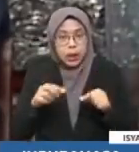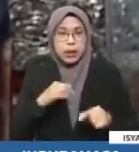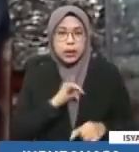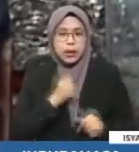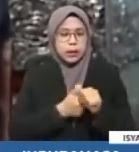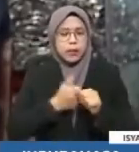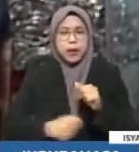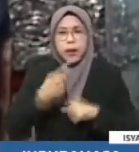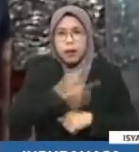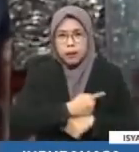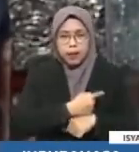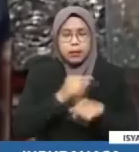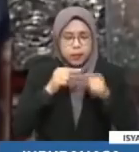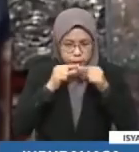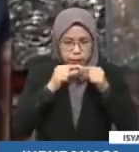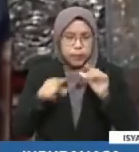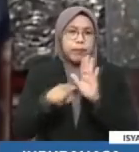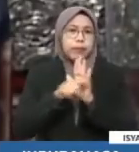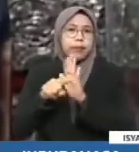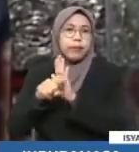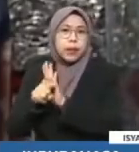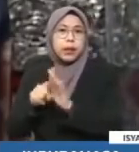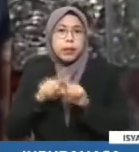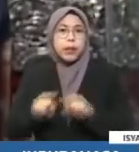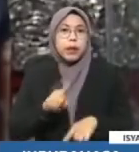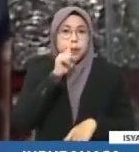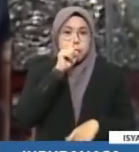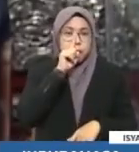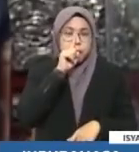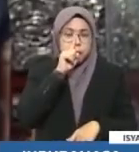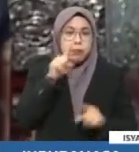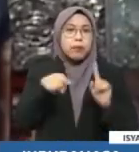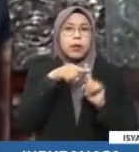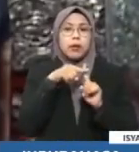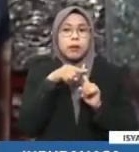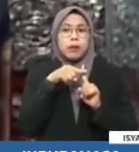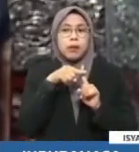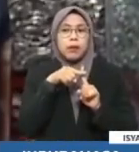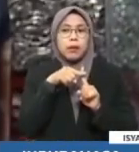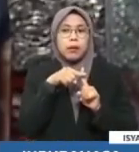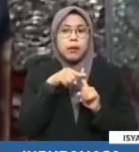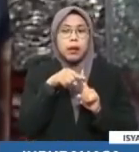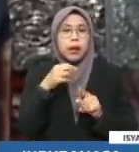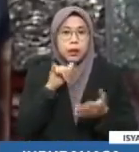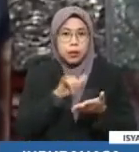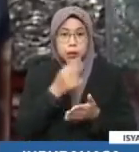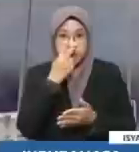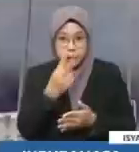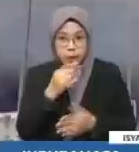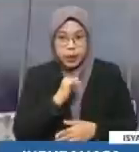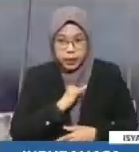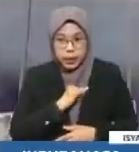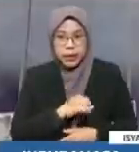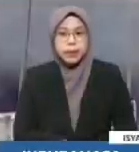setiap hari menggunakan itu pun memang dia deketin tapi ficial nusanto positif Jadi itulah pandangan saya